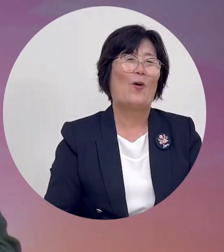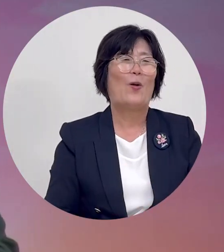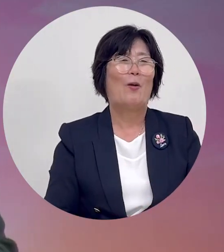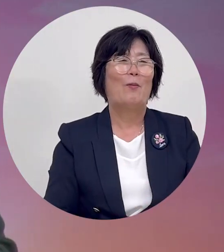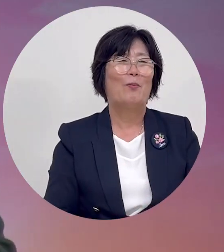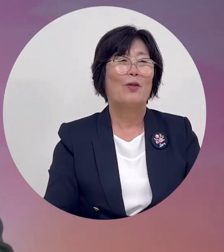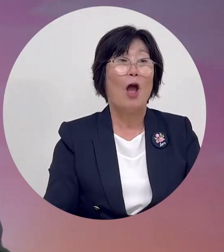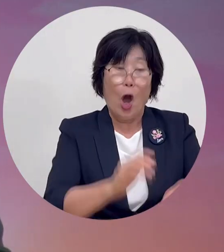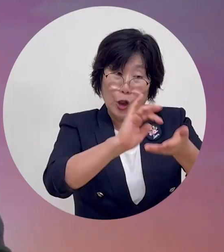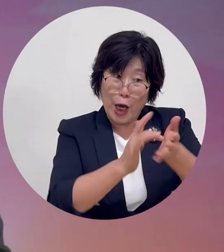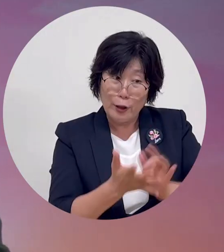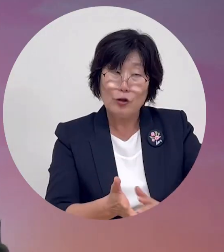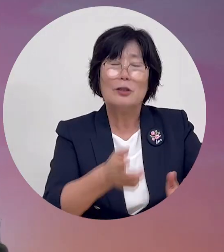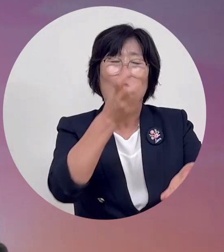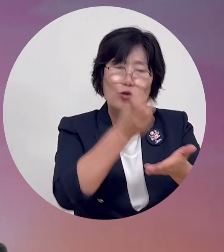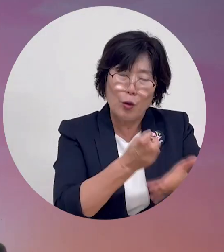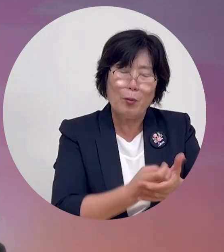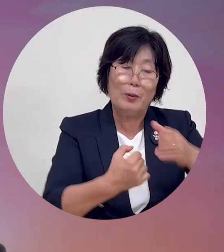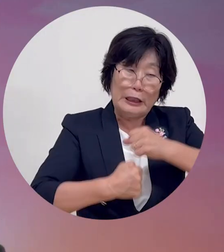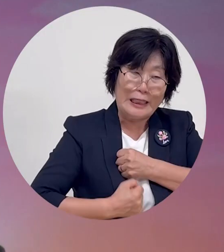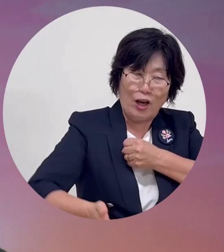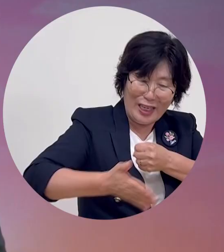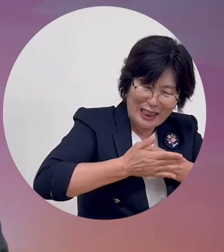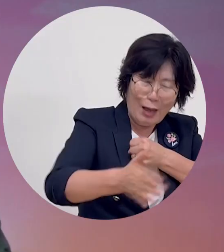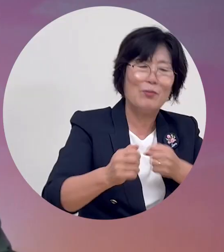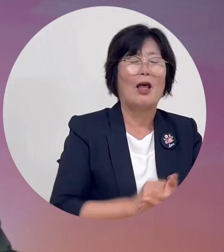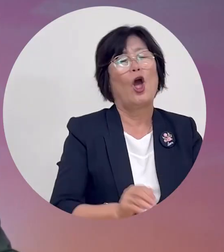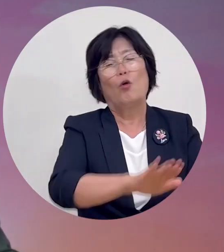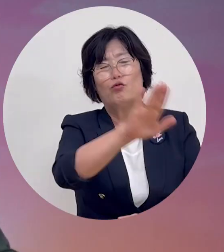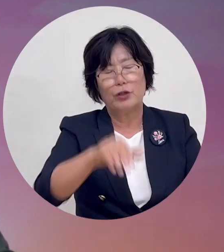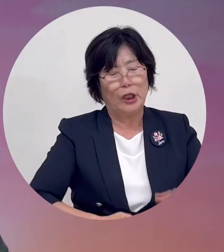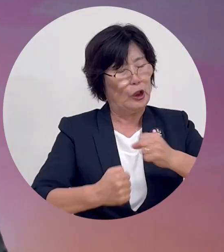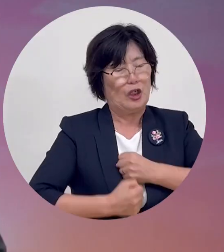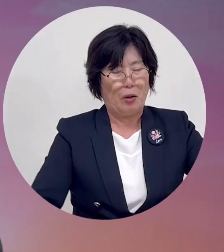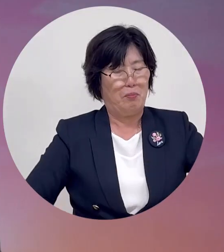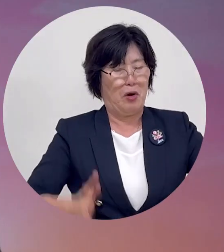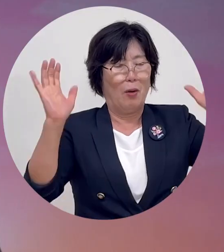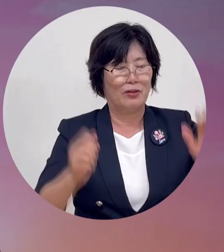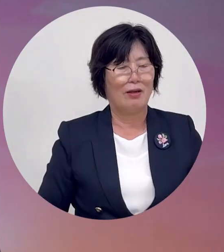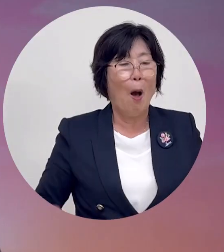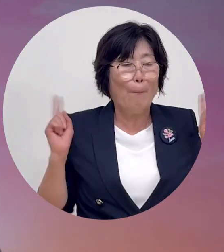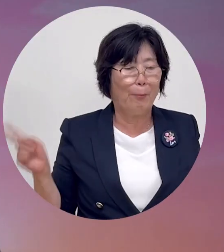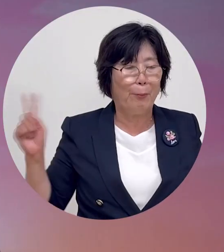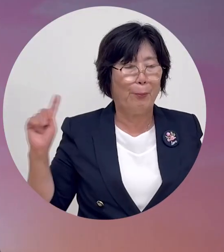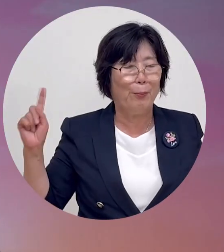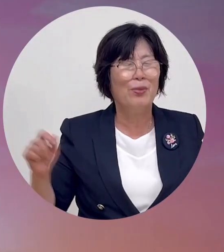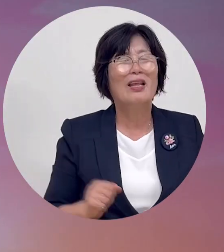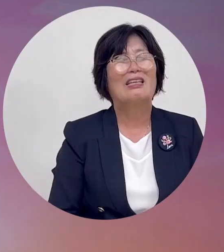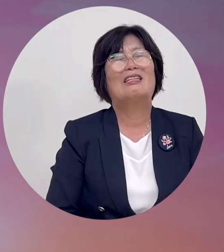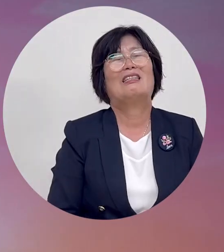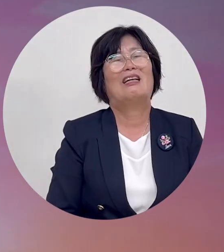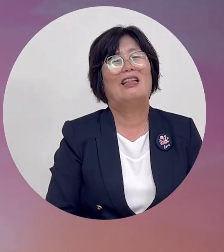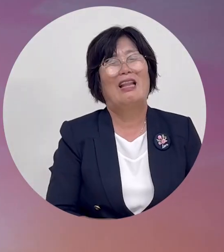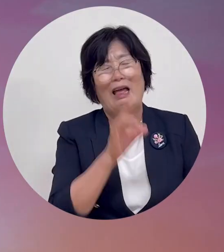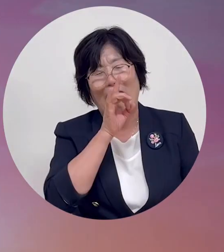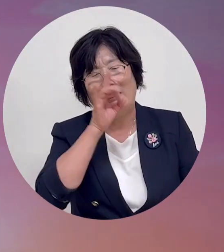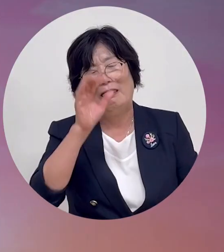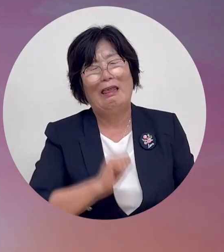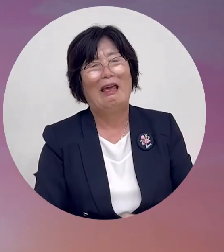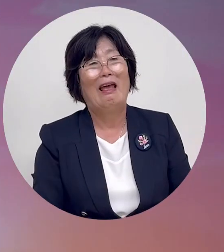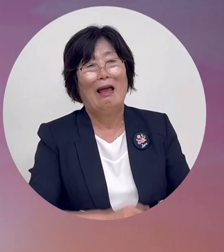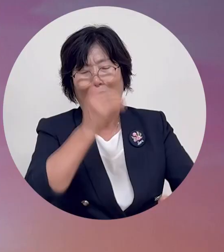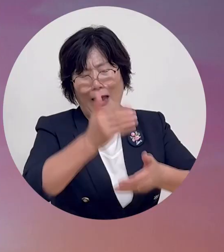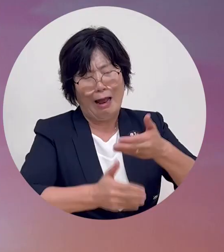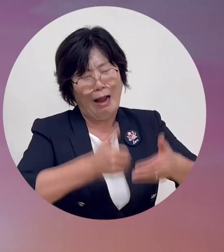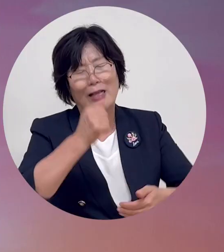예수님이 지키고 우리는 안 지켜도 된다 하면, 여러분 방종해가지고 내 마음대로 산다. 그러면 하나님이 정말